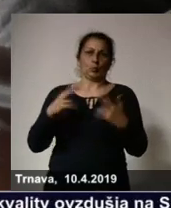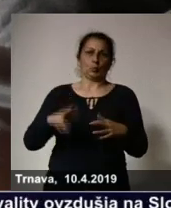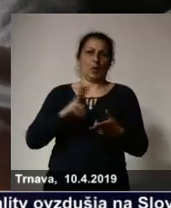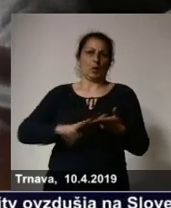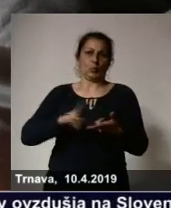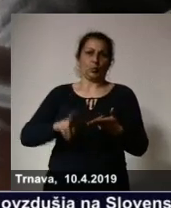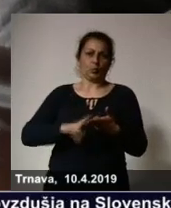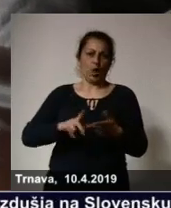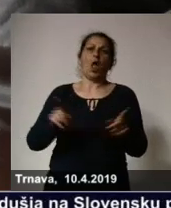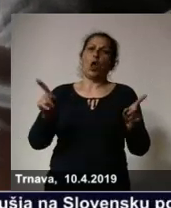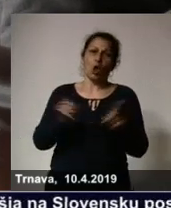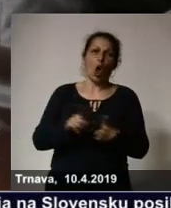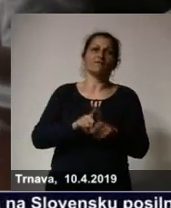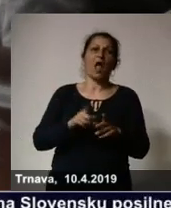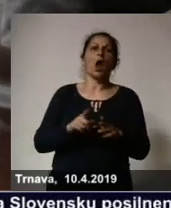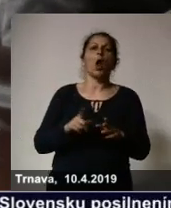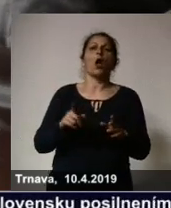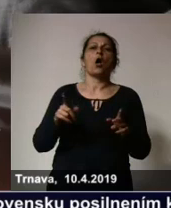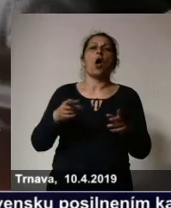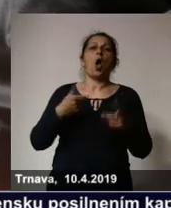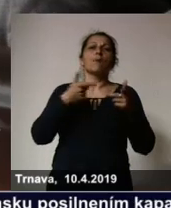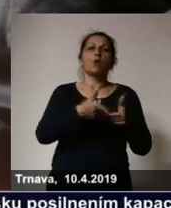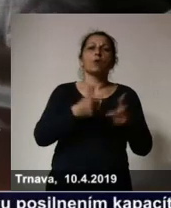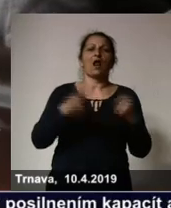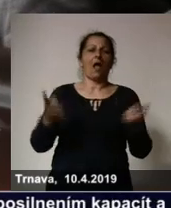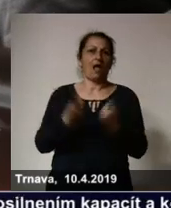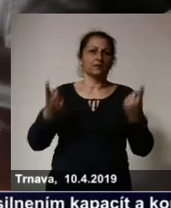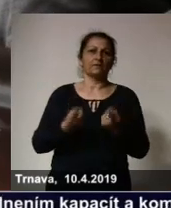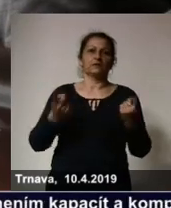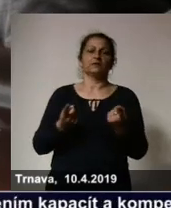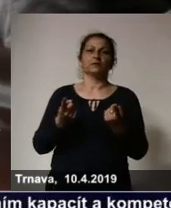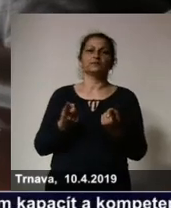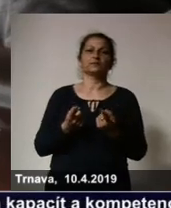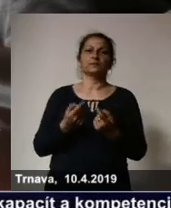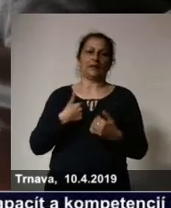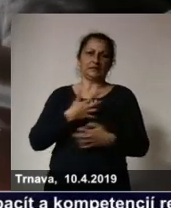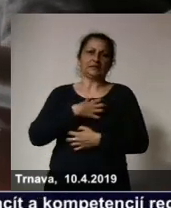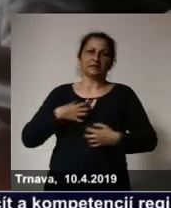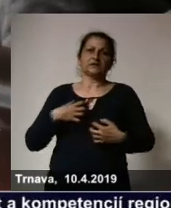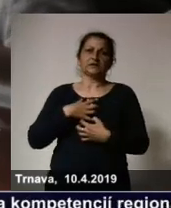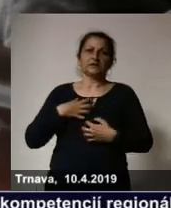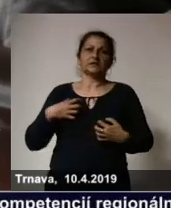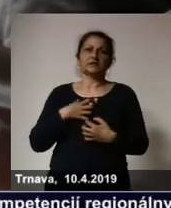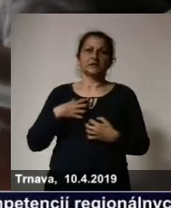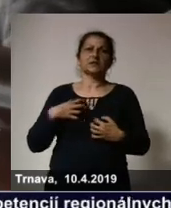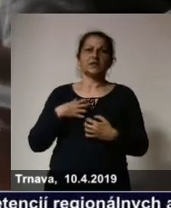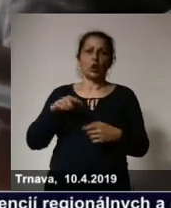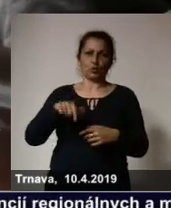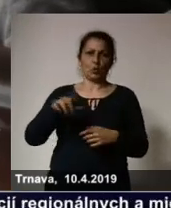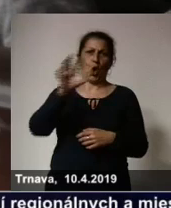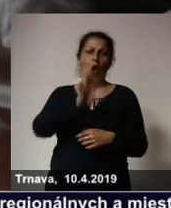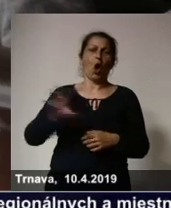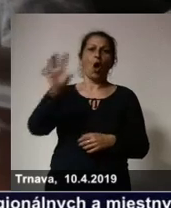ako aj ďalšie náklady na podporné aktivity. Takže budeme sa snažiť v tejto